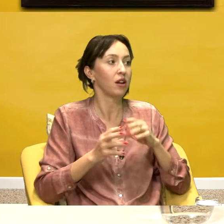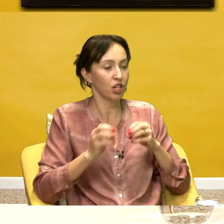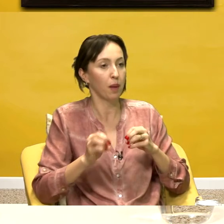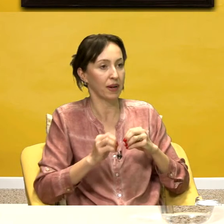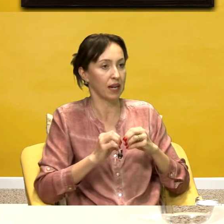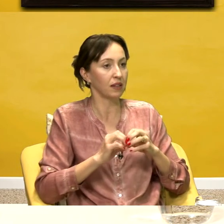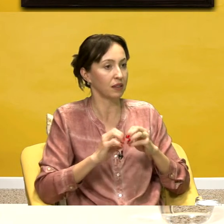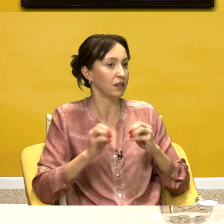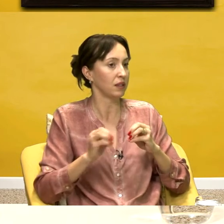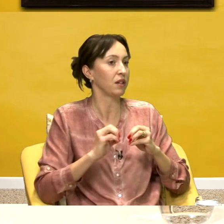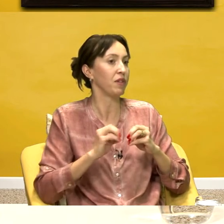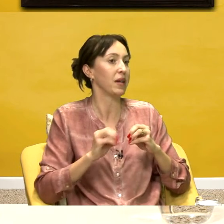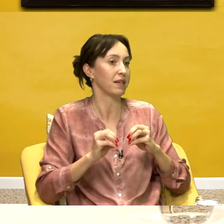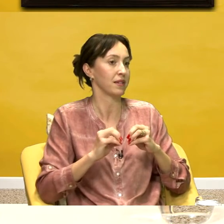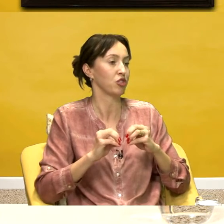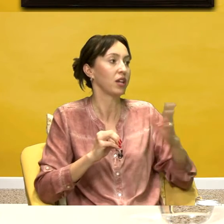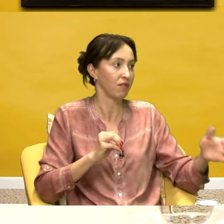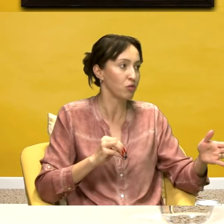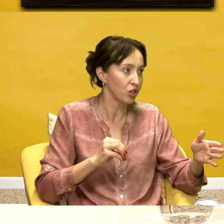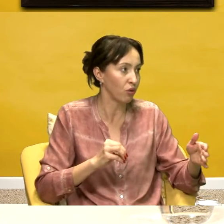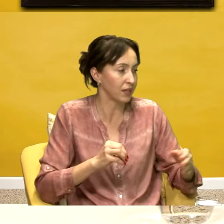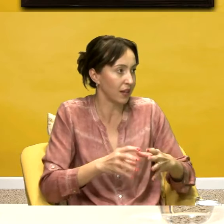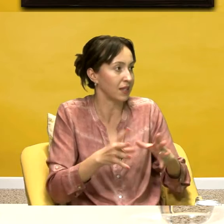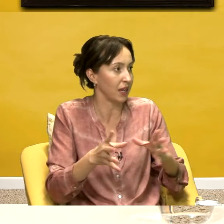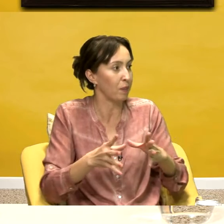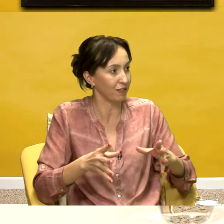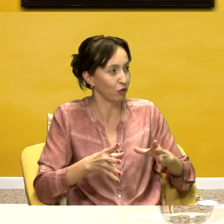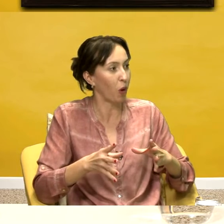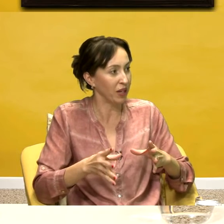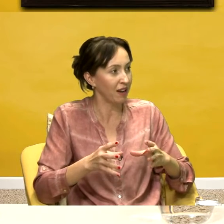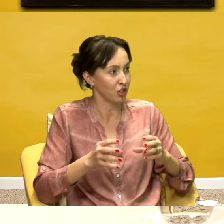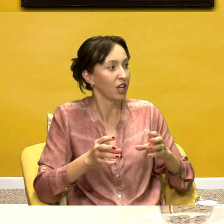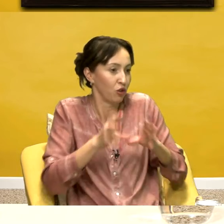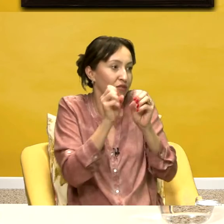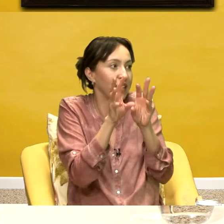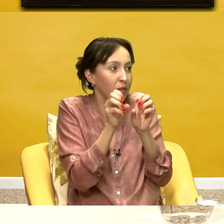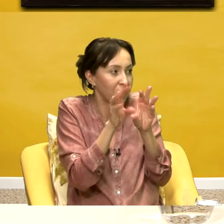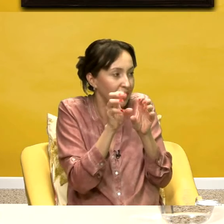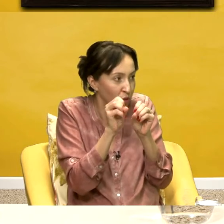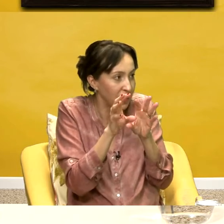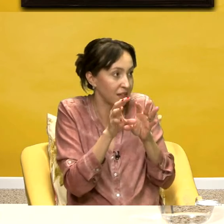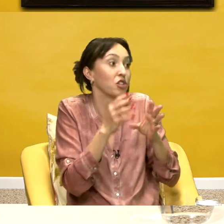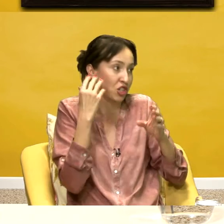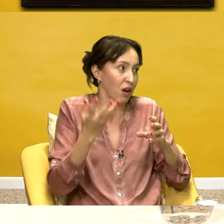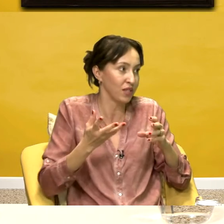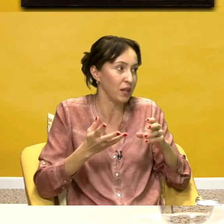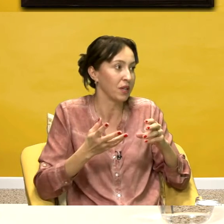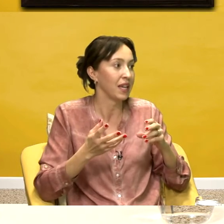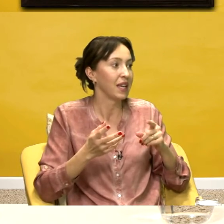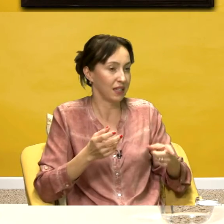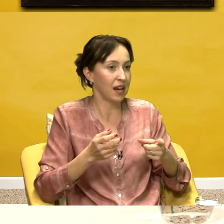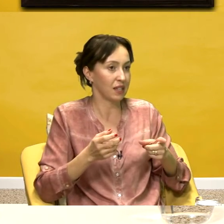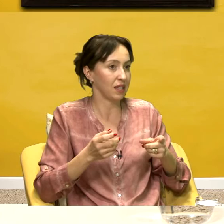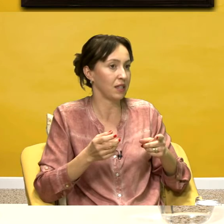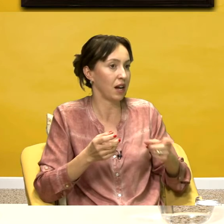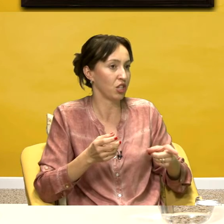plângea, acel aparat vibrează. Știi că avem și noi stațiile pentru copilași. Noi vedem că luminează și așa auzim.